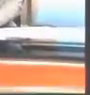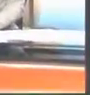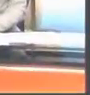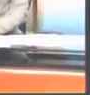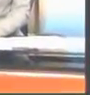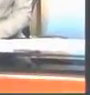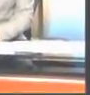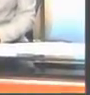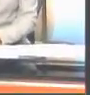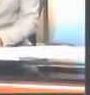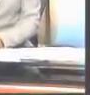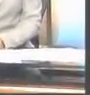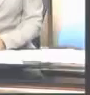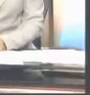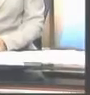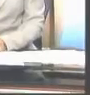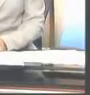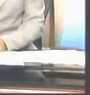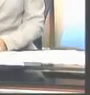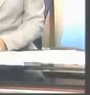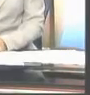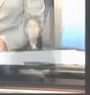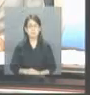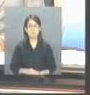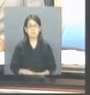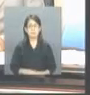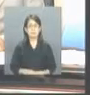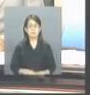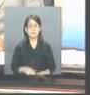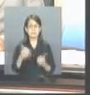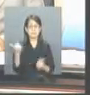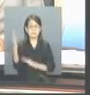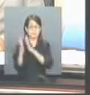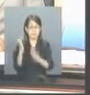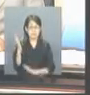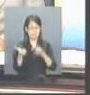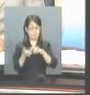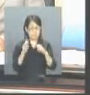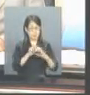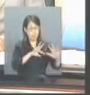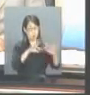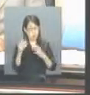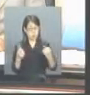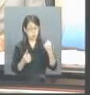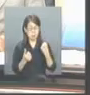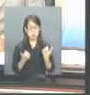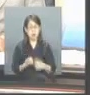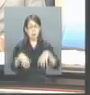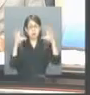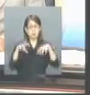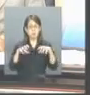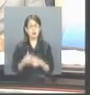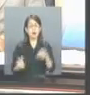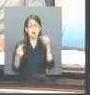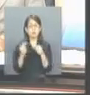ช่วงนี้ทุกภาคของประเทศนะคะได้รับอิทธิพลจากลมมรสุมนะคะทำให้มีฝนตกหนักถึงหนักมากค่ะ มรสุมที่ว่าในครั้งนี้นะครับก็คือมรสุมตะวันต